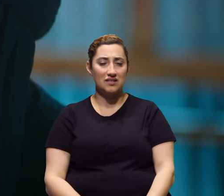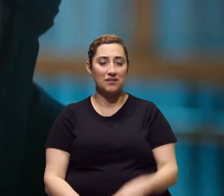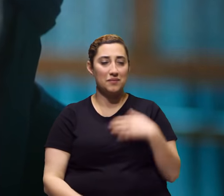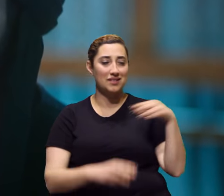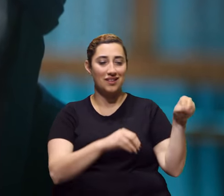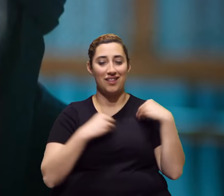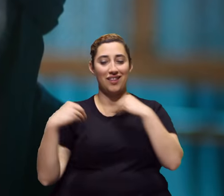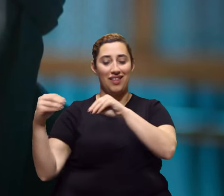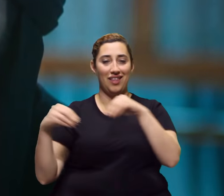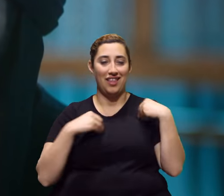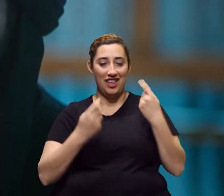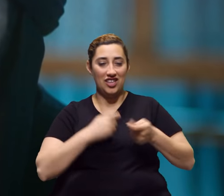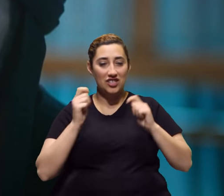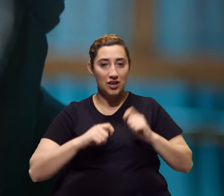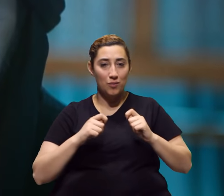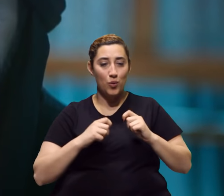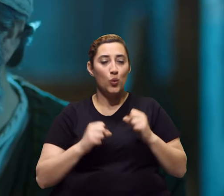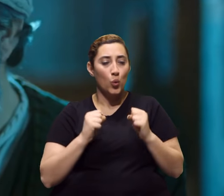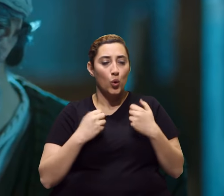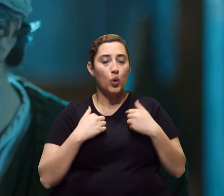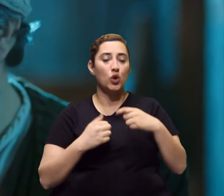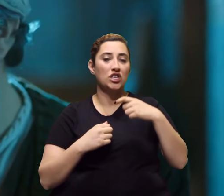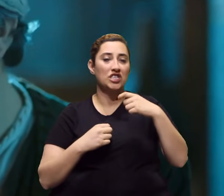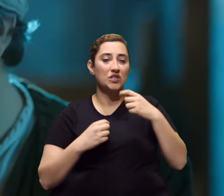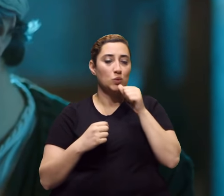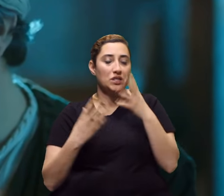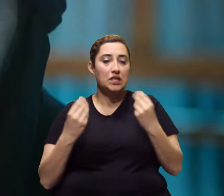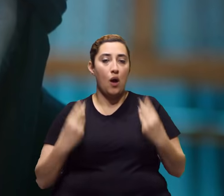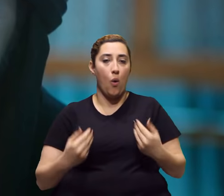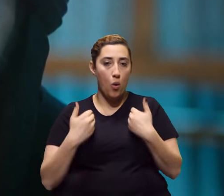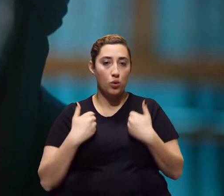Kuruyduk, yaş olduk,